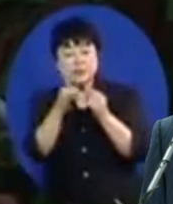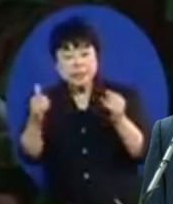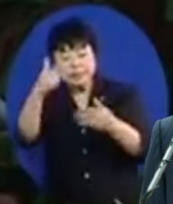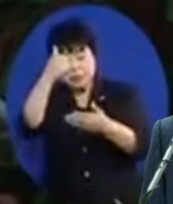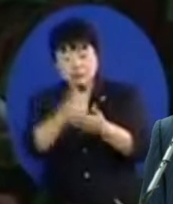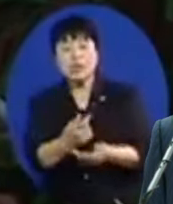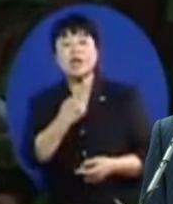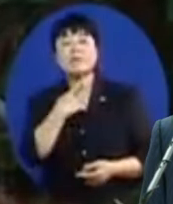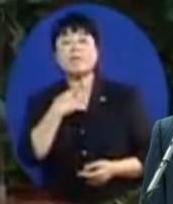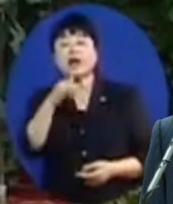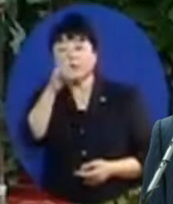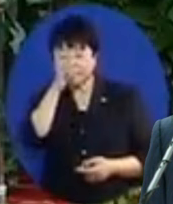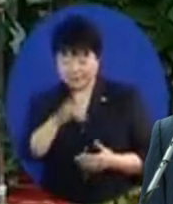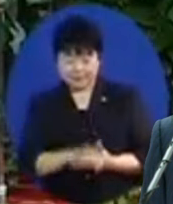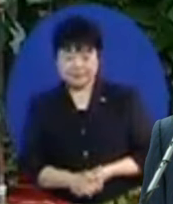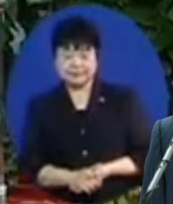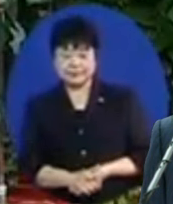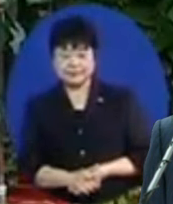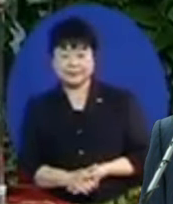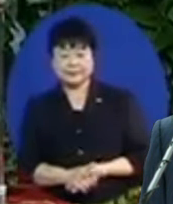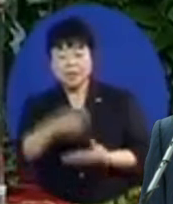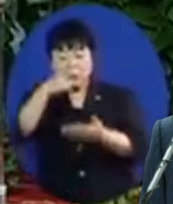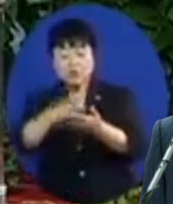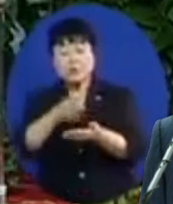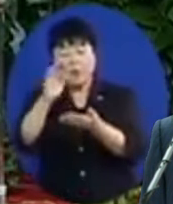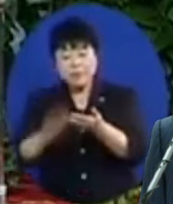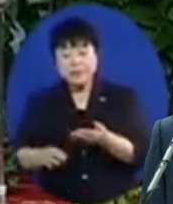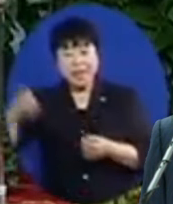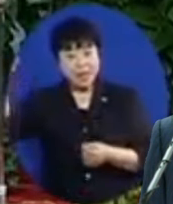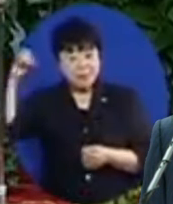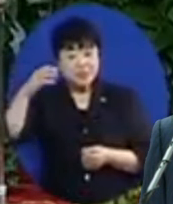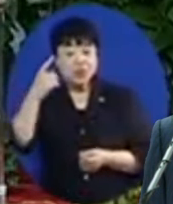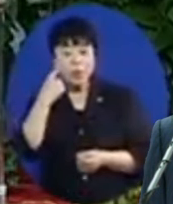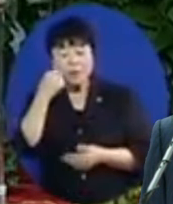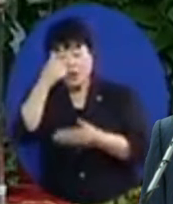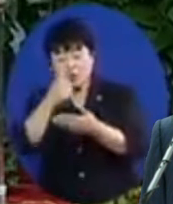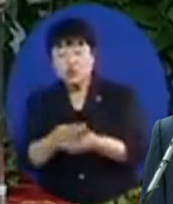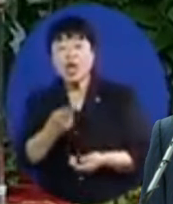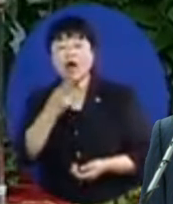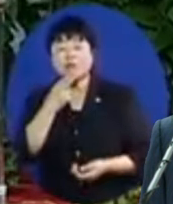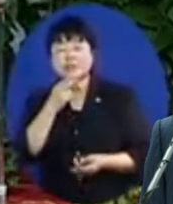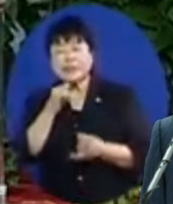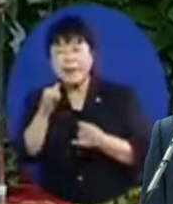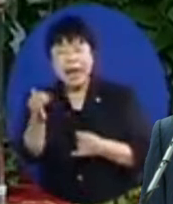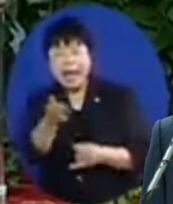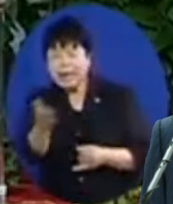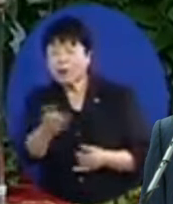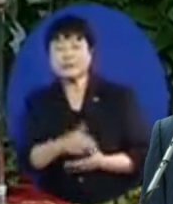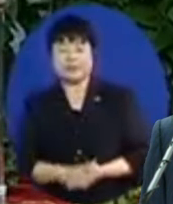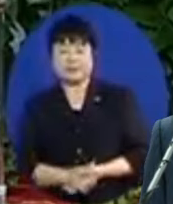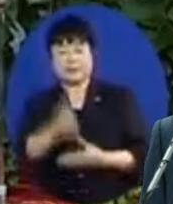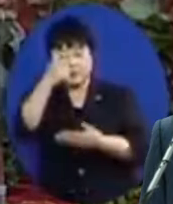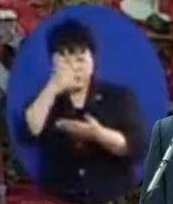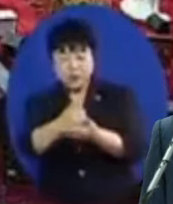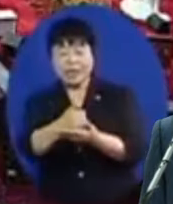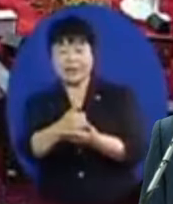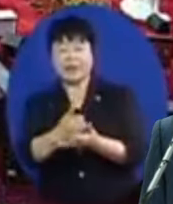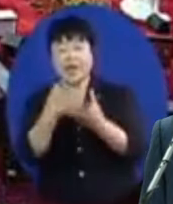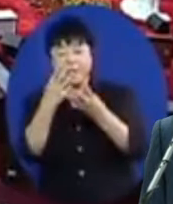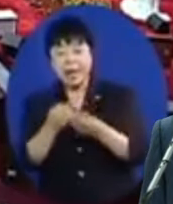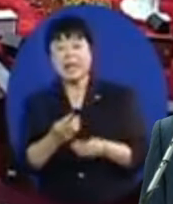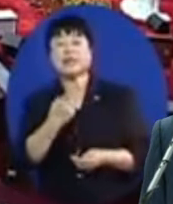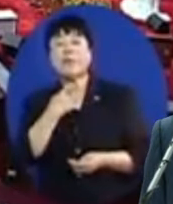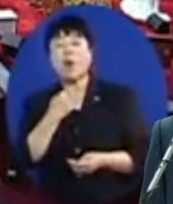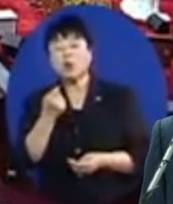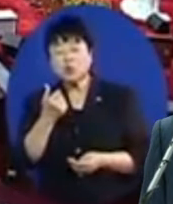다 죄책을 가지고 있는 것입니다. 율법 아래 비추어보면 죄 없는 사람이 아무도 없는 것입니다. 죄를 많이